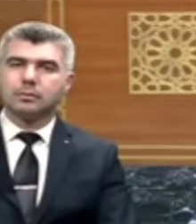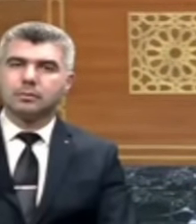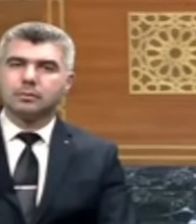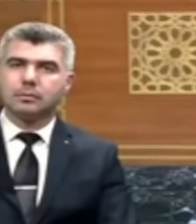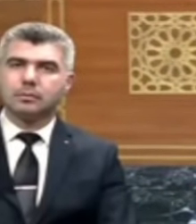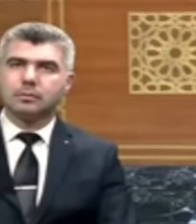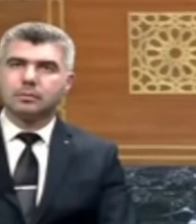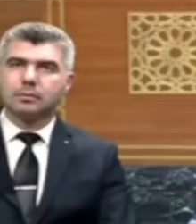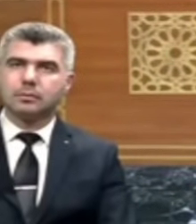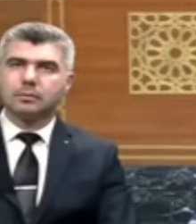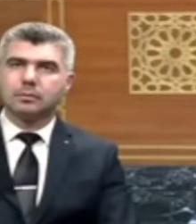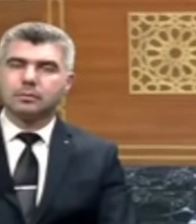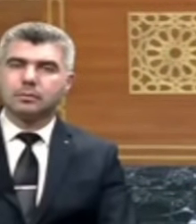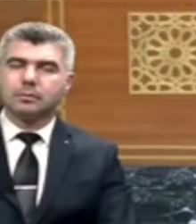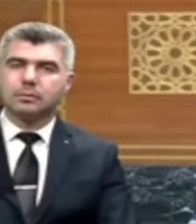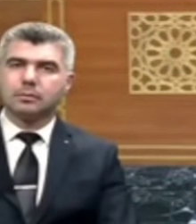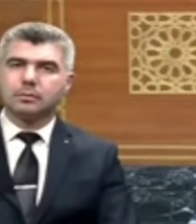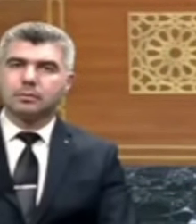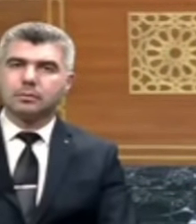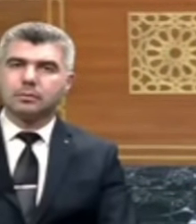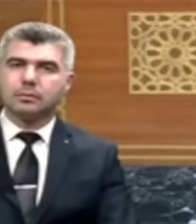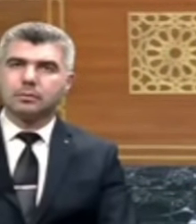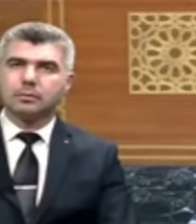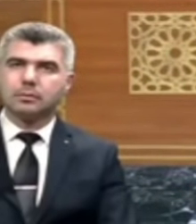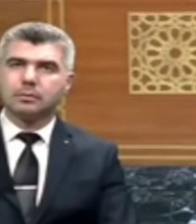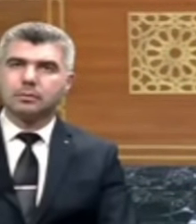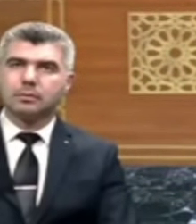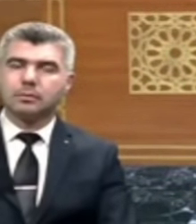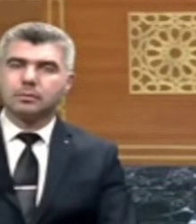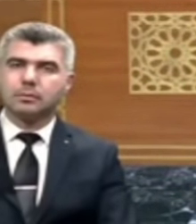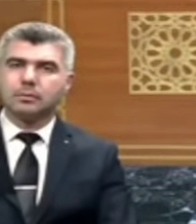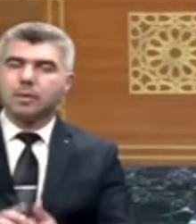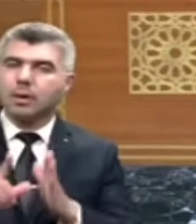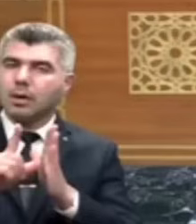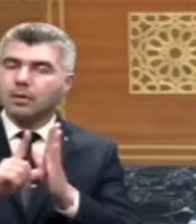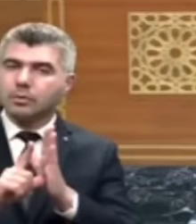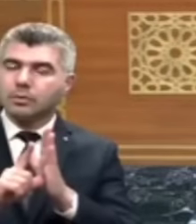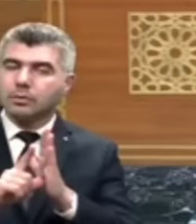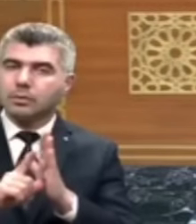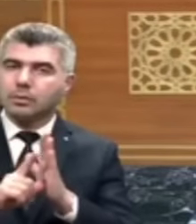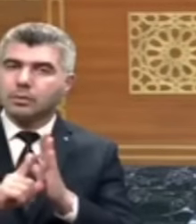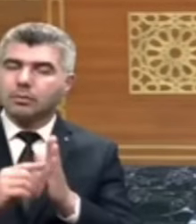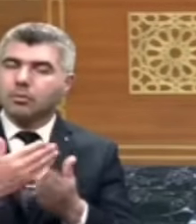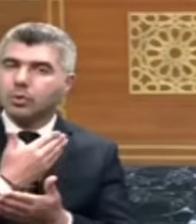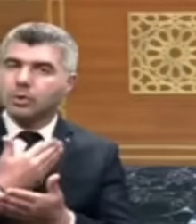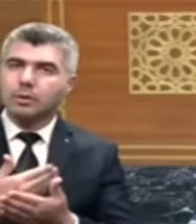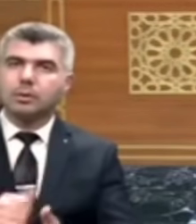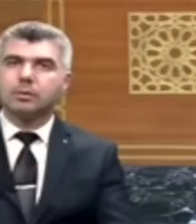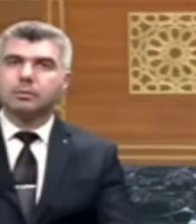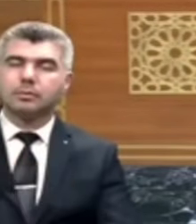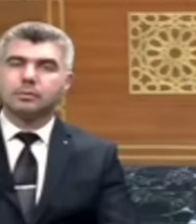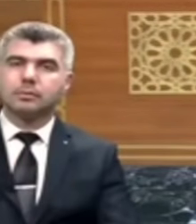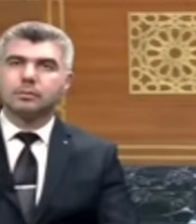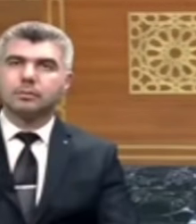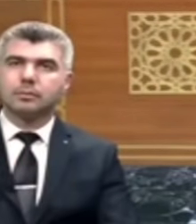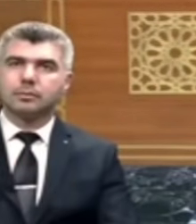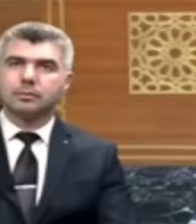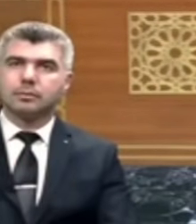سيد المستشار المحترم تفضل بلاصتك، سيد المستشار المحترم، سيد تفضل قاعد